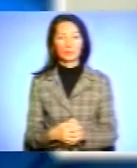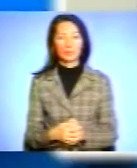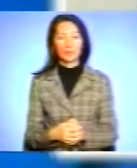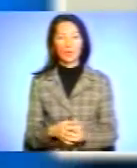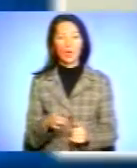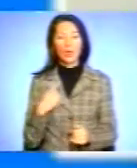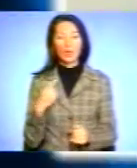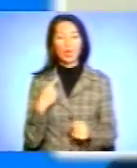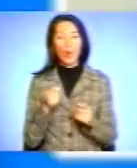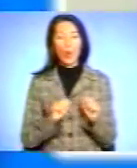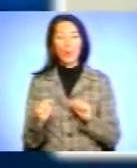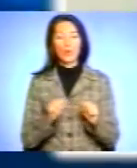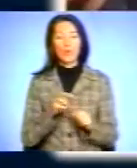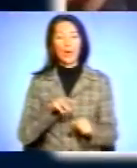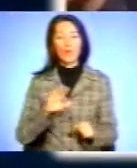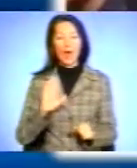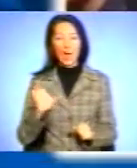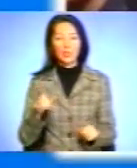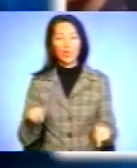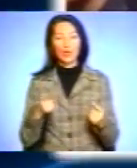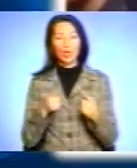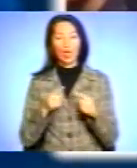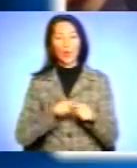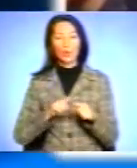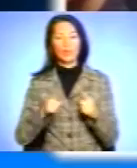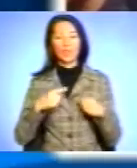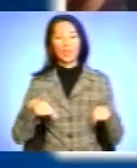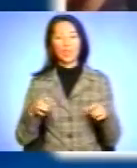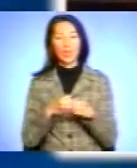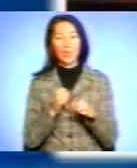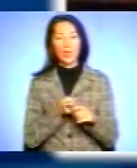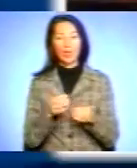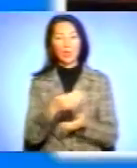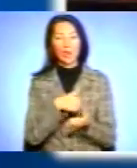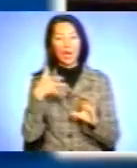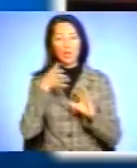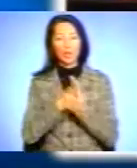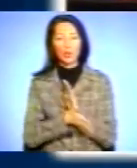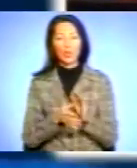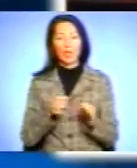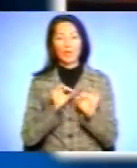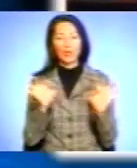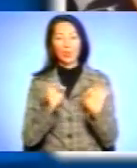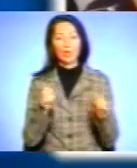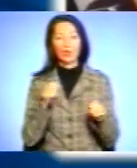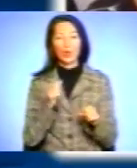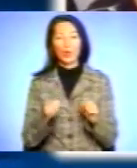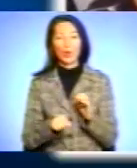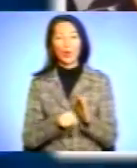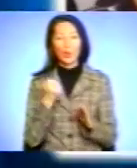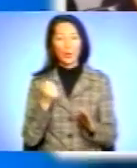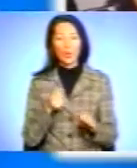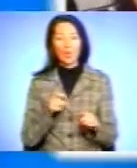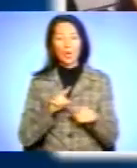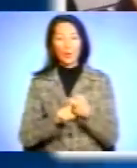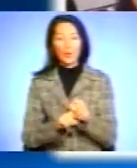В обласному управлінні МВС створено оперативний штаб, який збирає і аналізує інформацію про правопорушення, пов'язані з підготовкою і проведенням